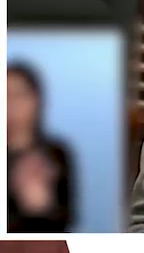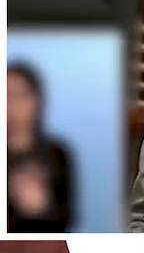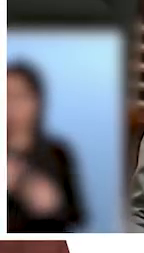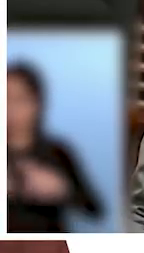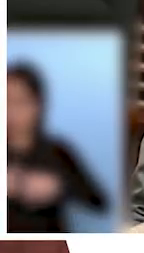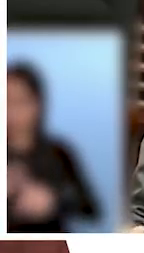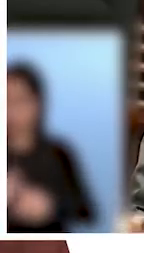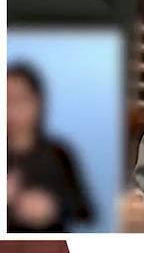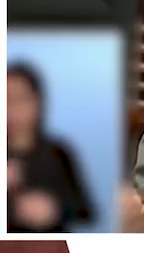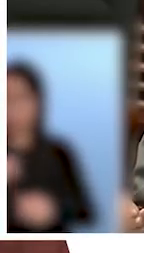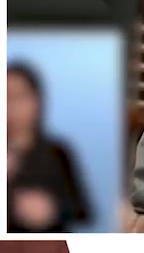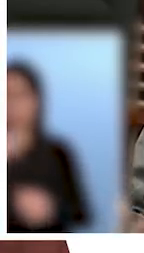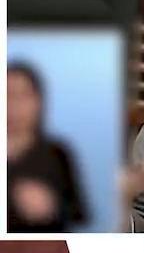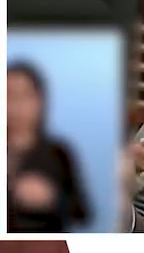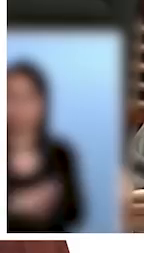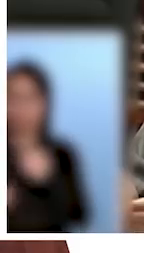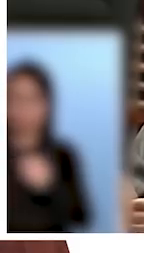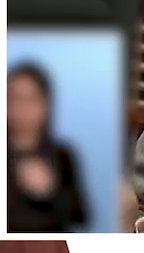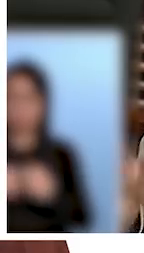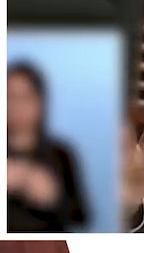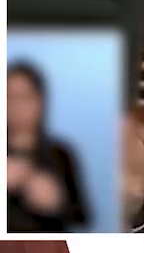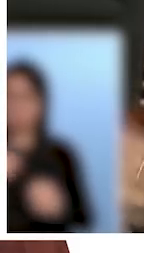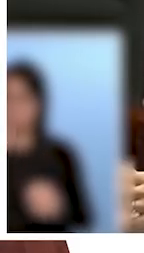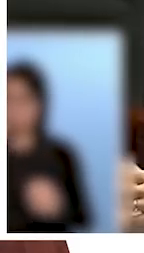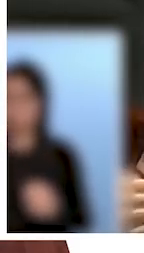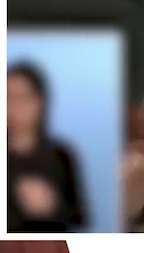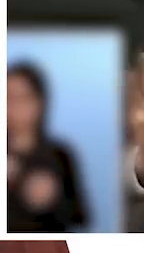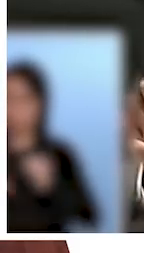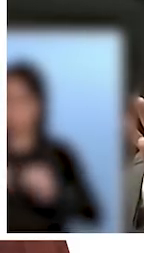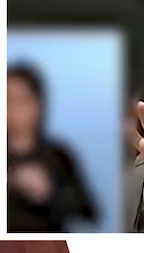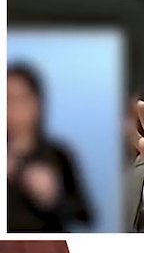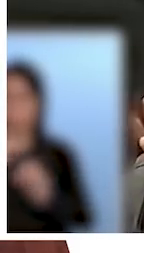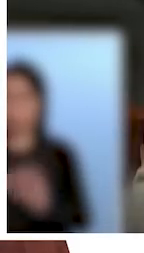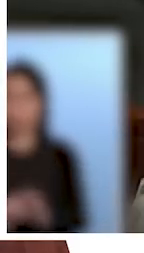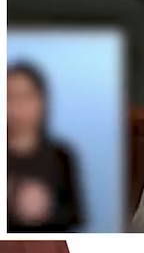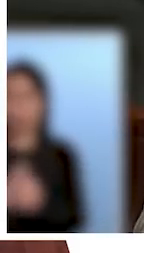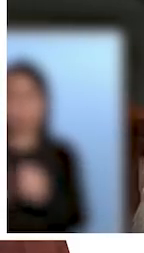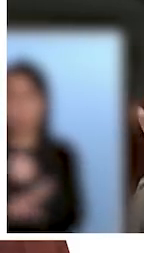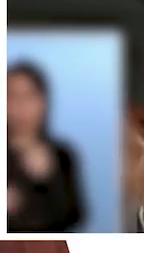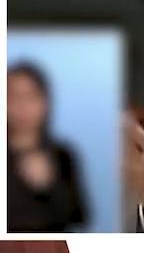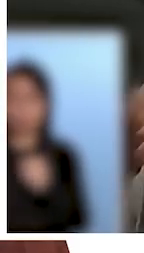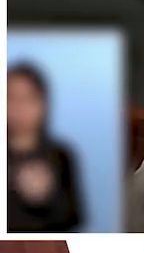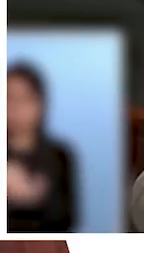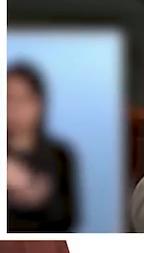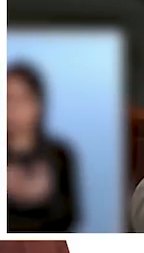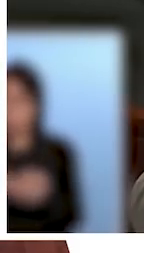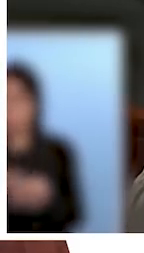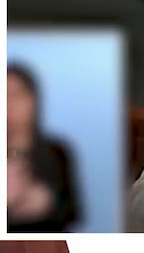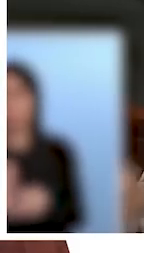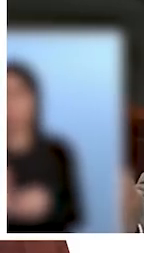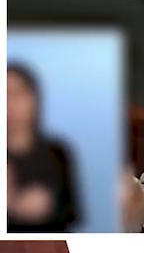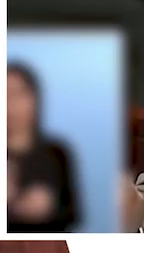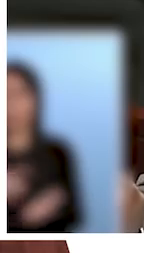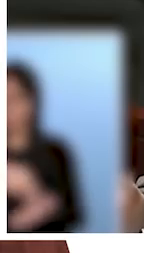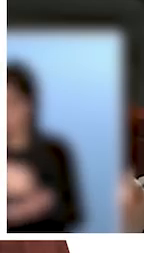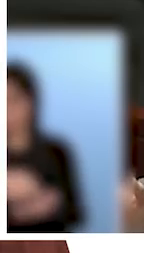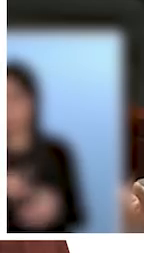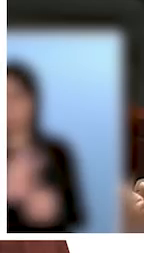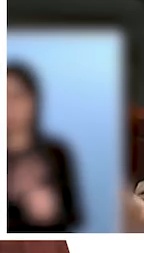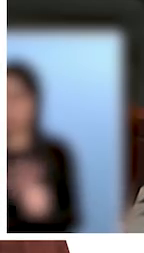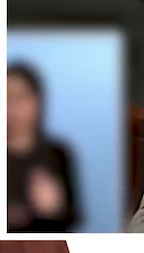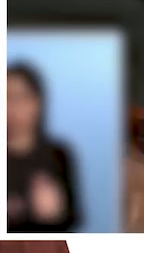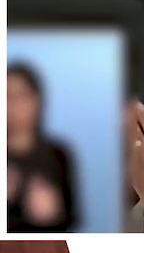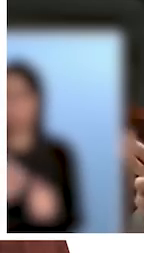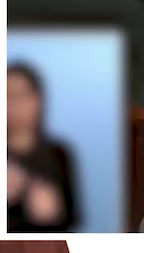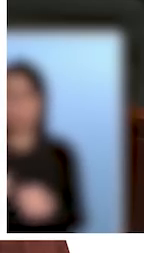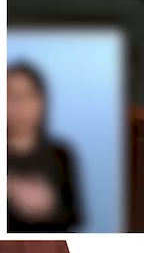徑，就係、是、如果佢哋對法官係投訴操守同行為，嗱唔係講判案啊，主席，判案係司法獨立，我哋絕對唔會影響任何嘅